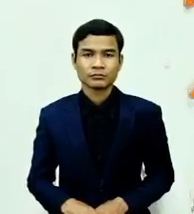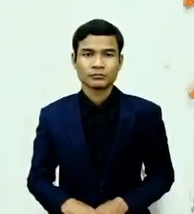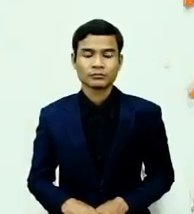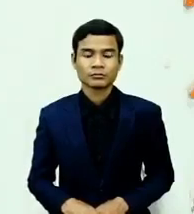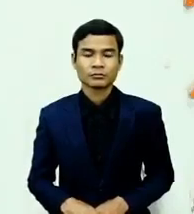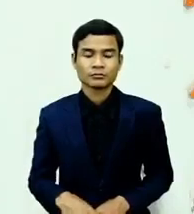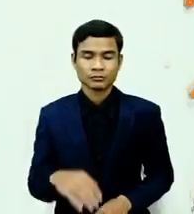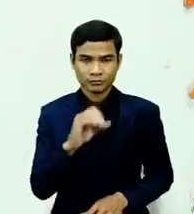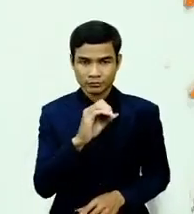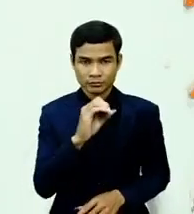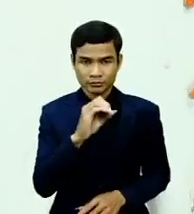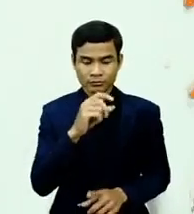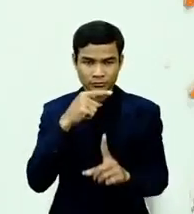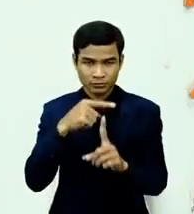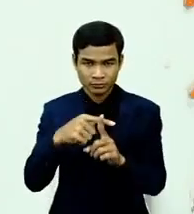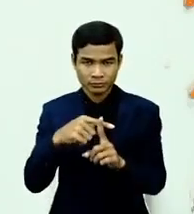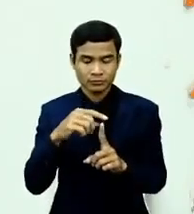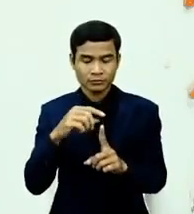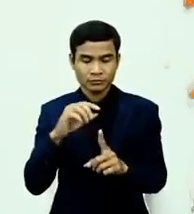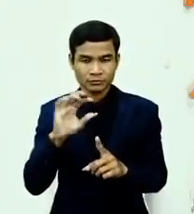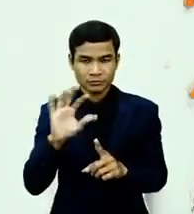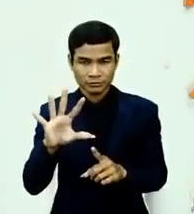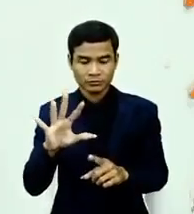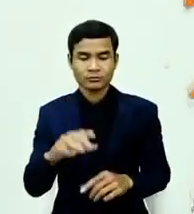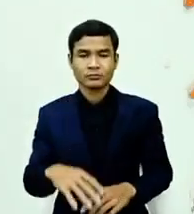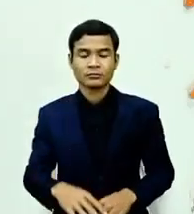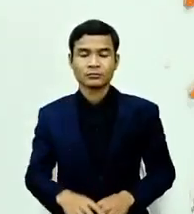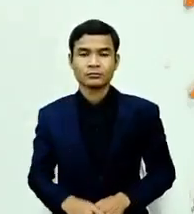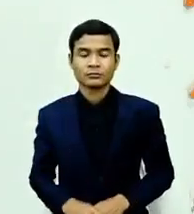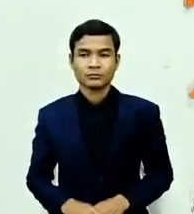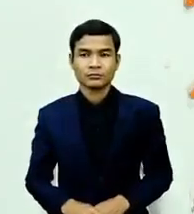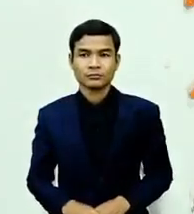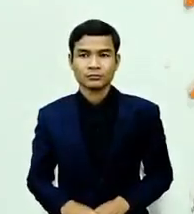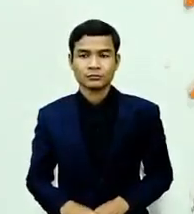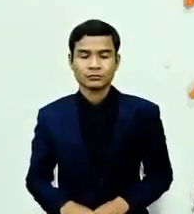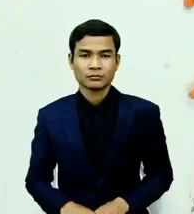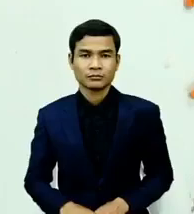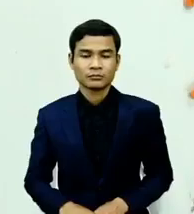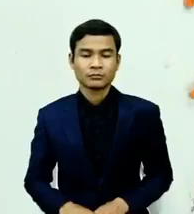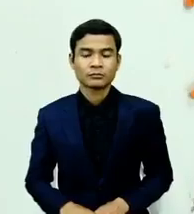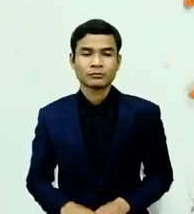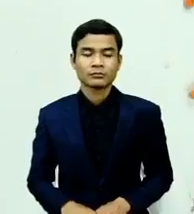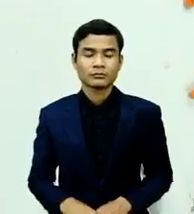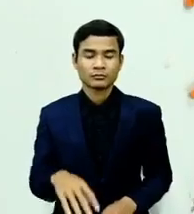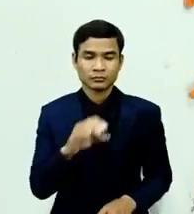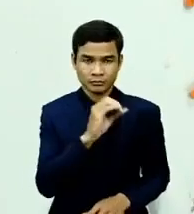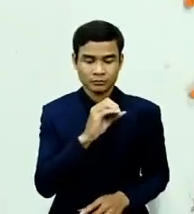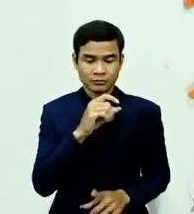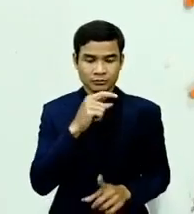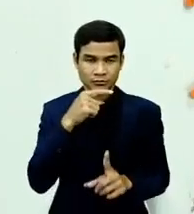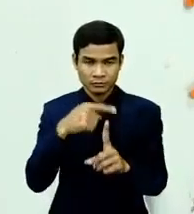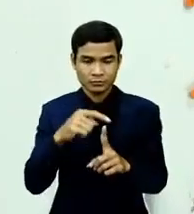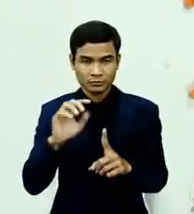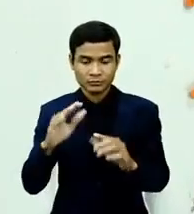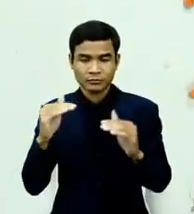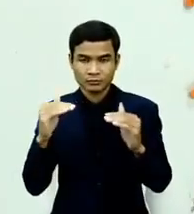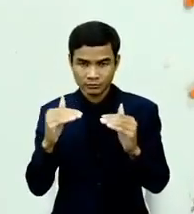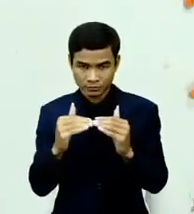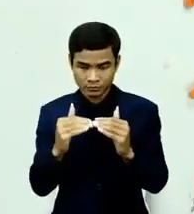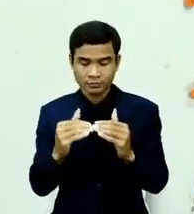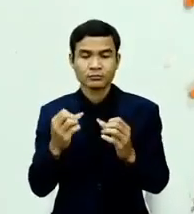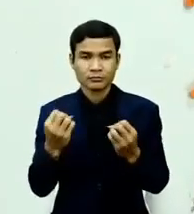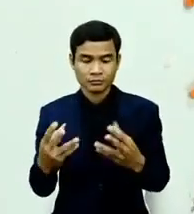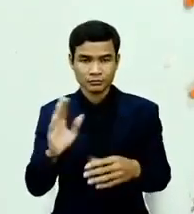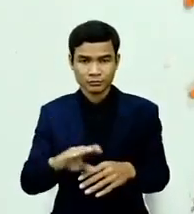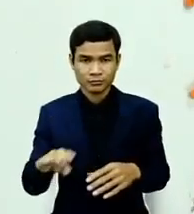ចា0បូកនឹង5ចាតើស្មើនឹងប៉ុ